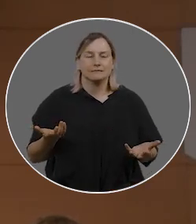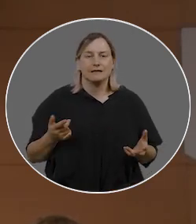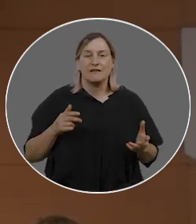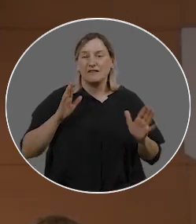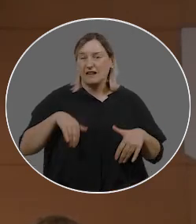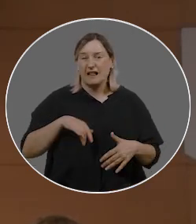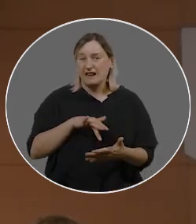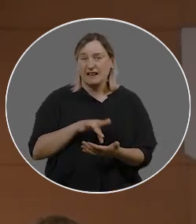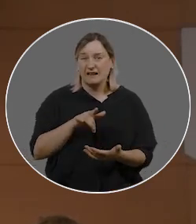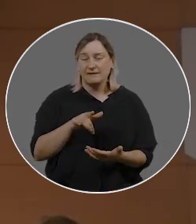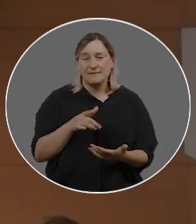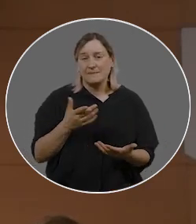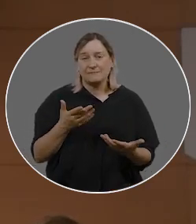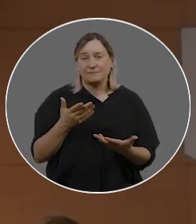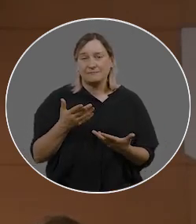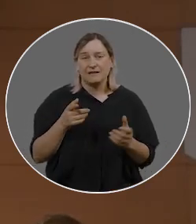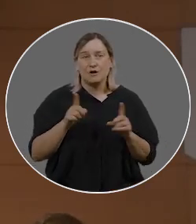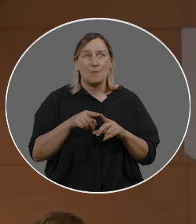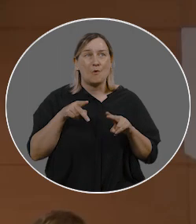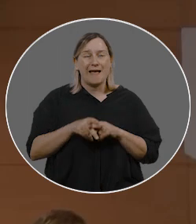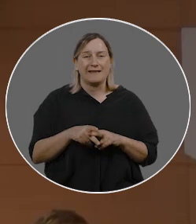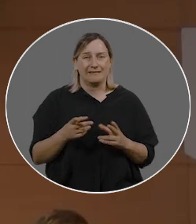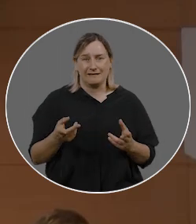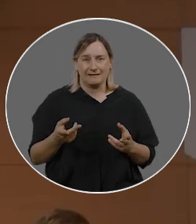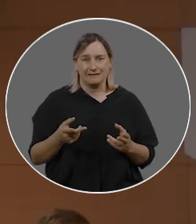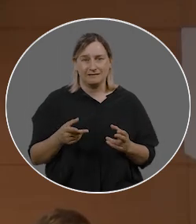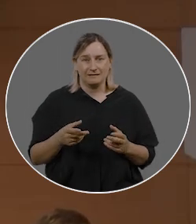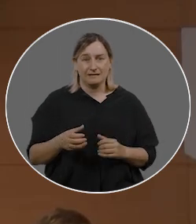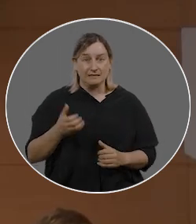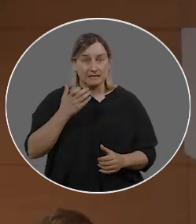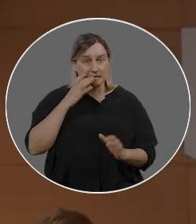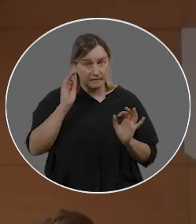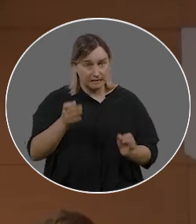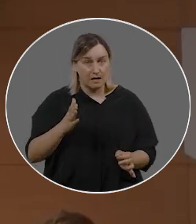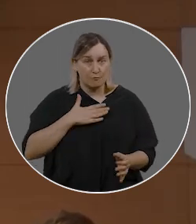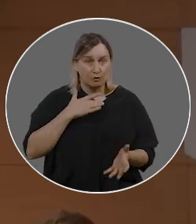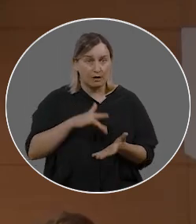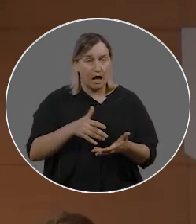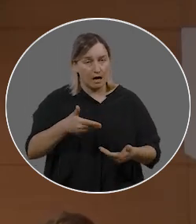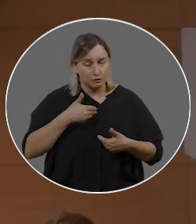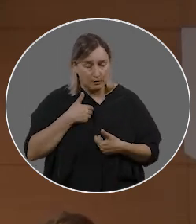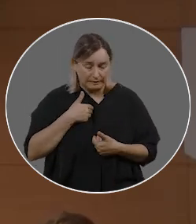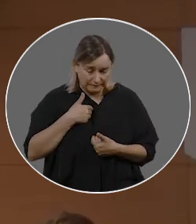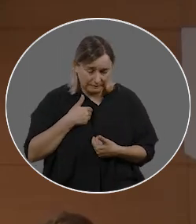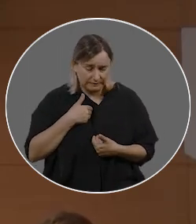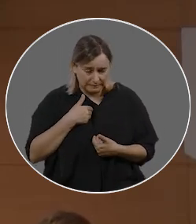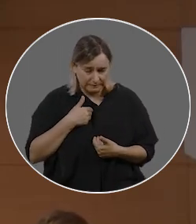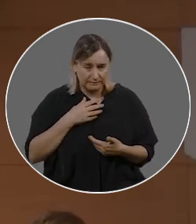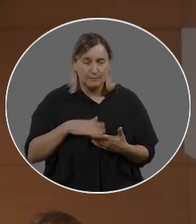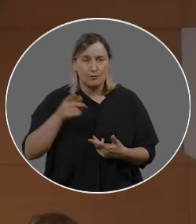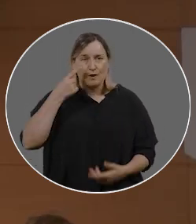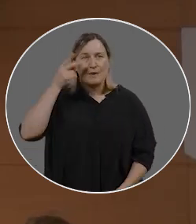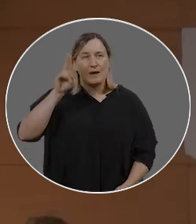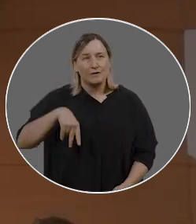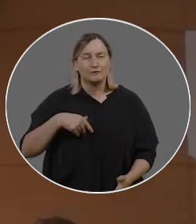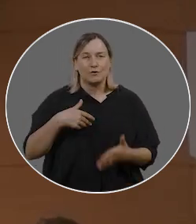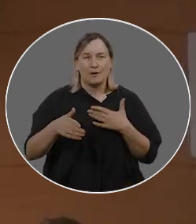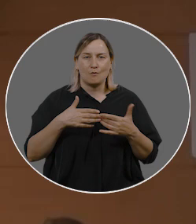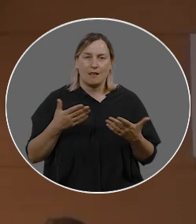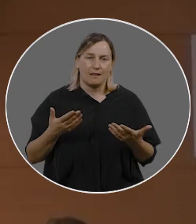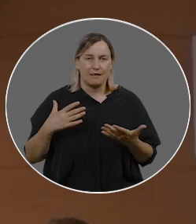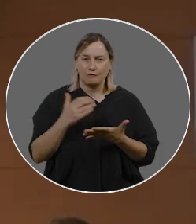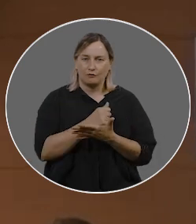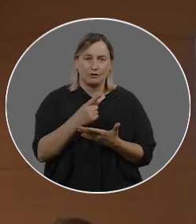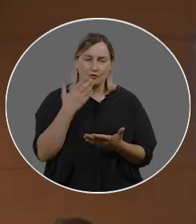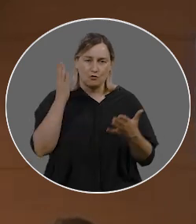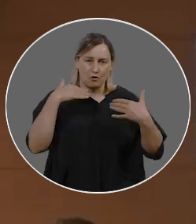final és una eina que sí, que et pot anar ajudant, però com una validació manual de tot això